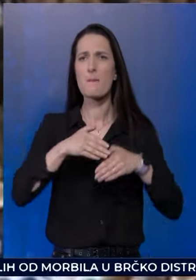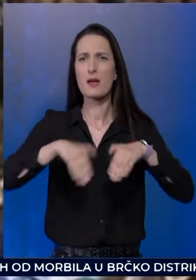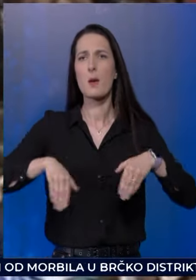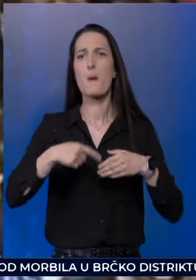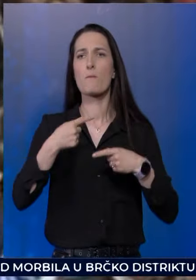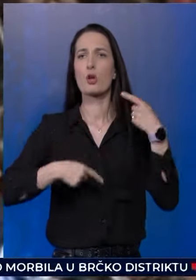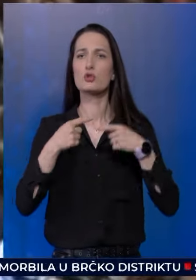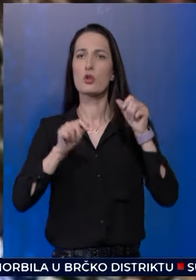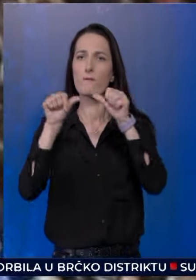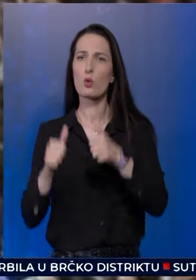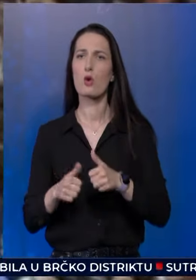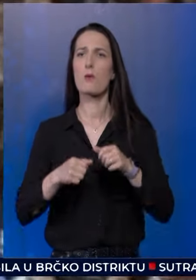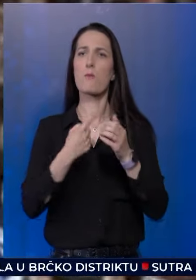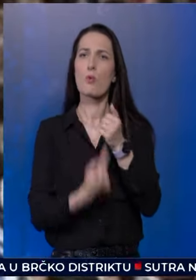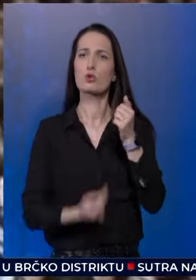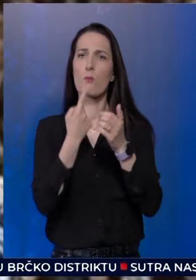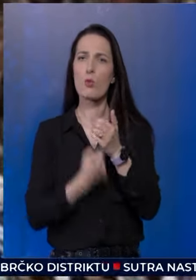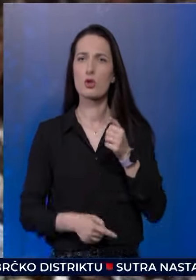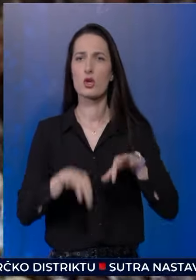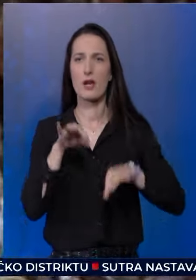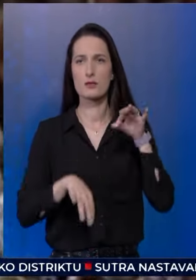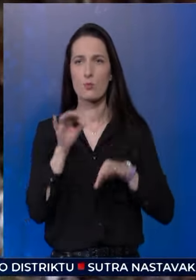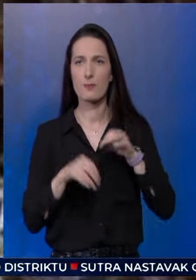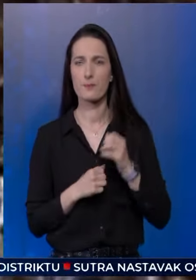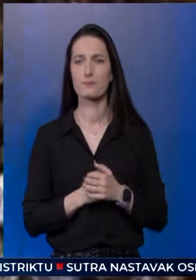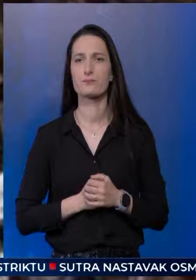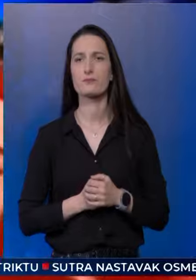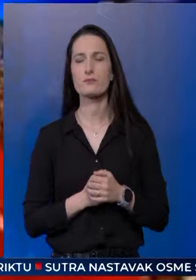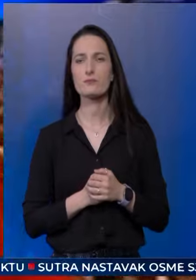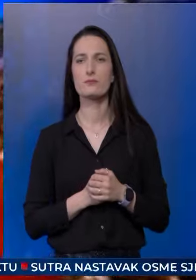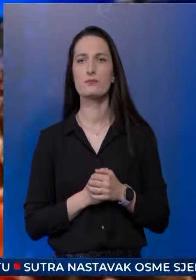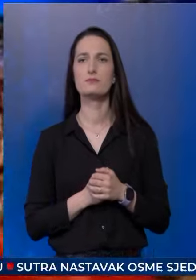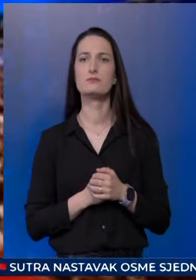figure. Pobačaj! Pobačaj na izbori!